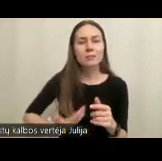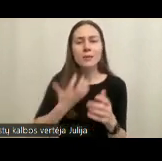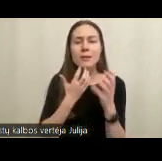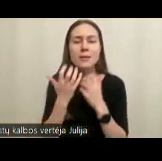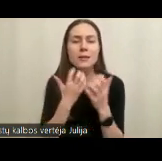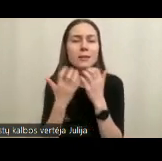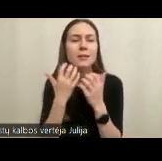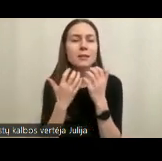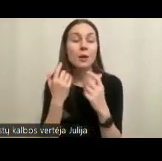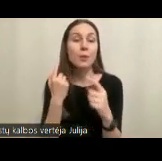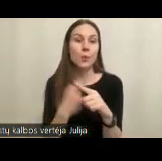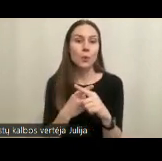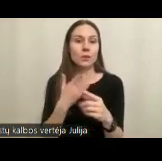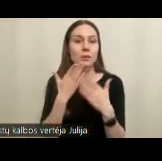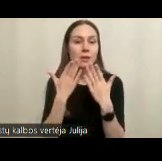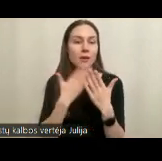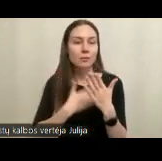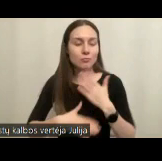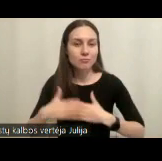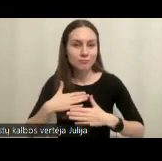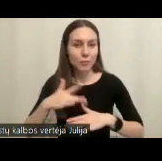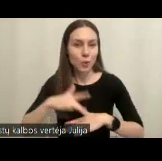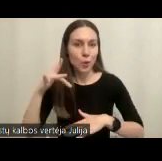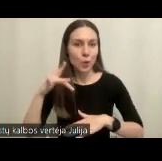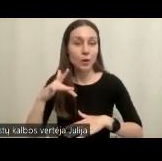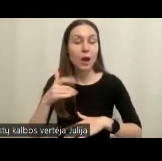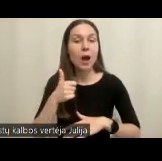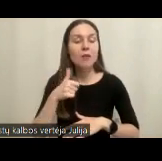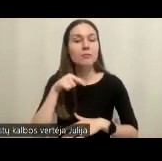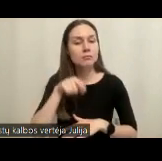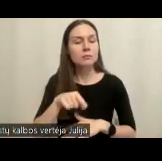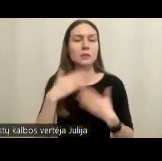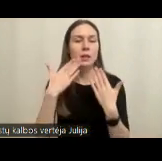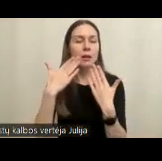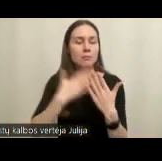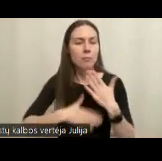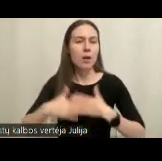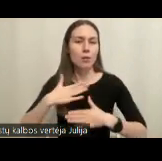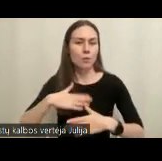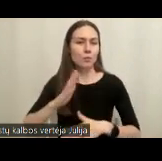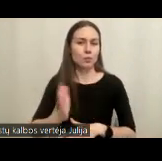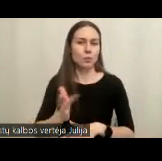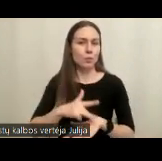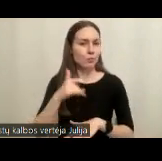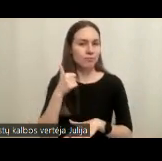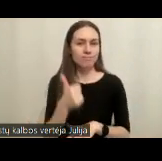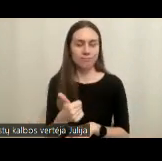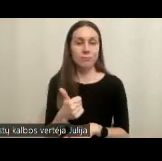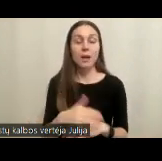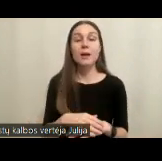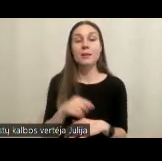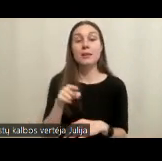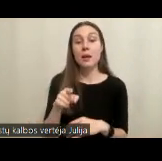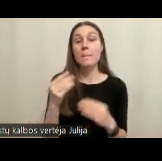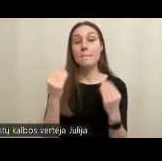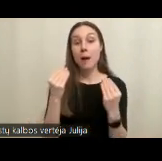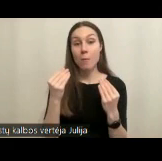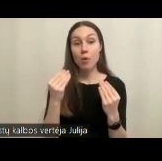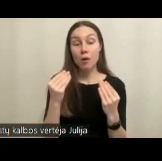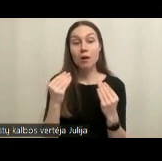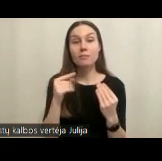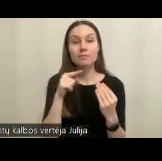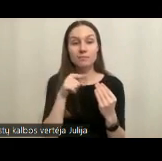ir skaitimo malonumą, kad ši kelionė būtų maloni. Taigi mes įtraukėme šią pamoką į